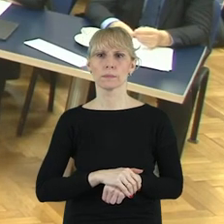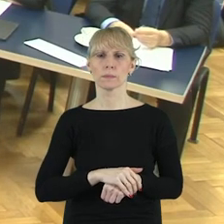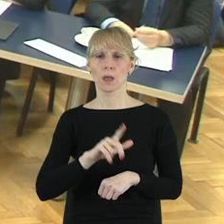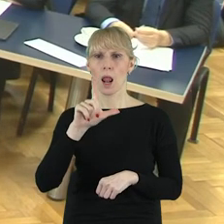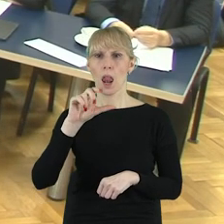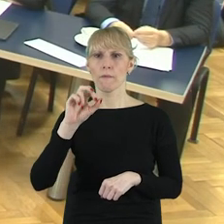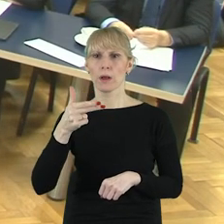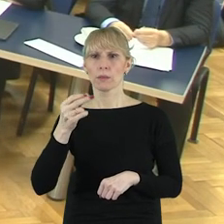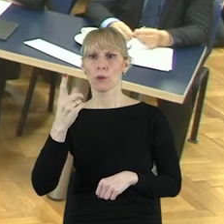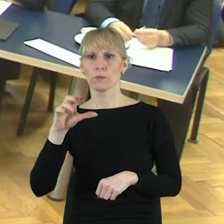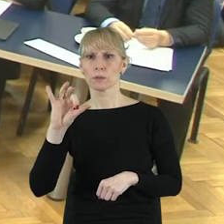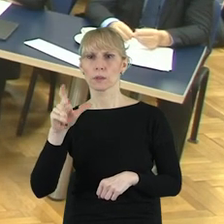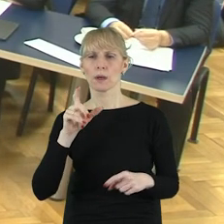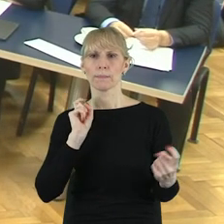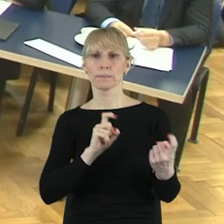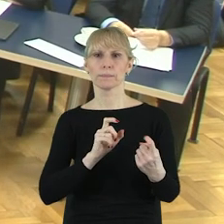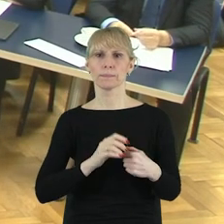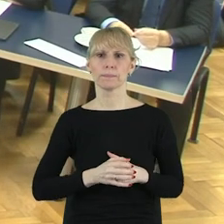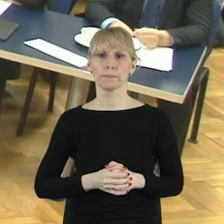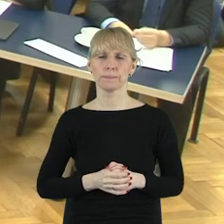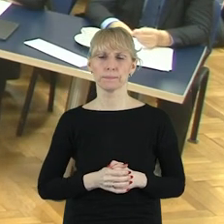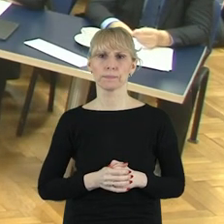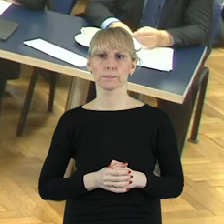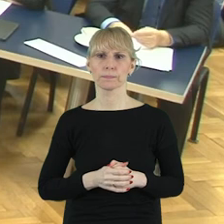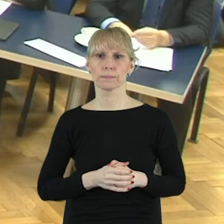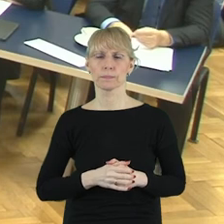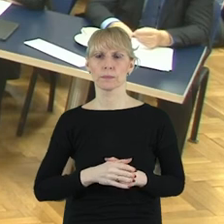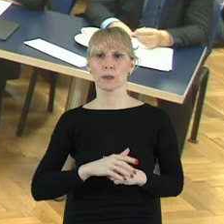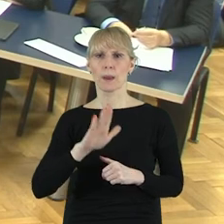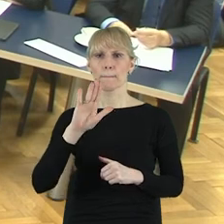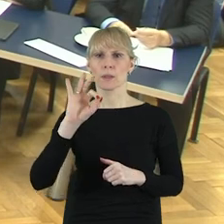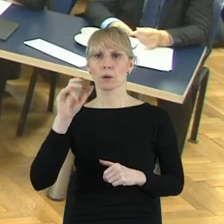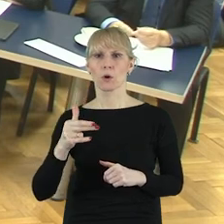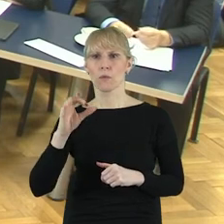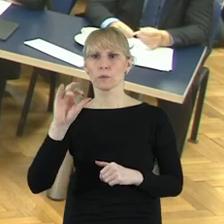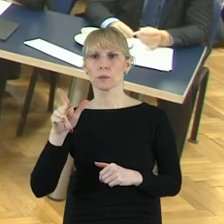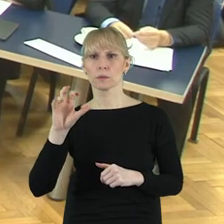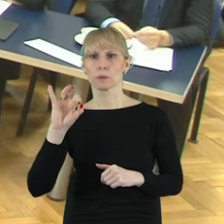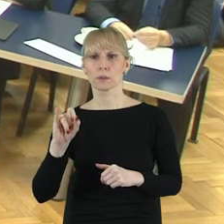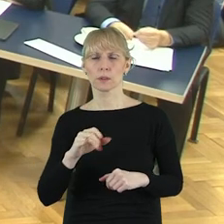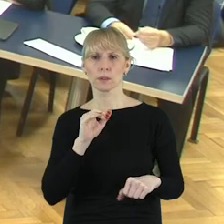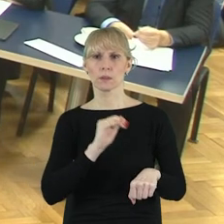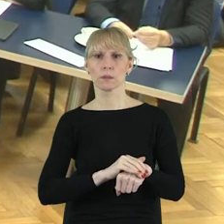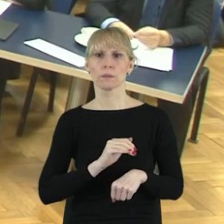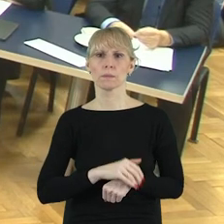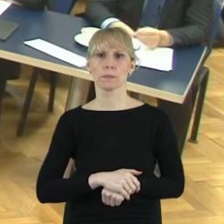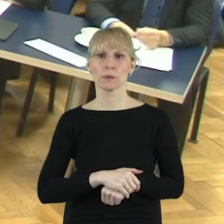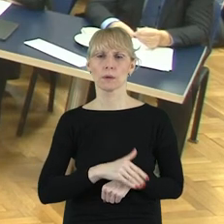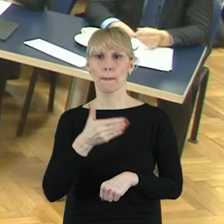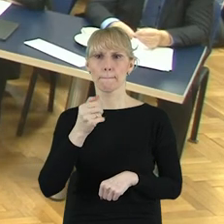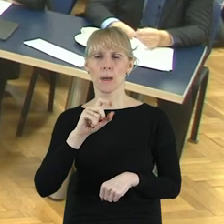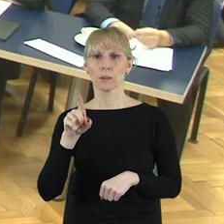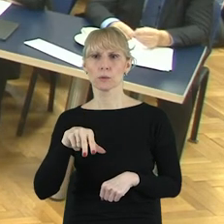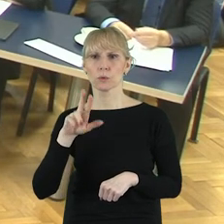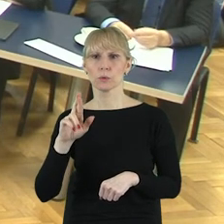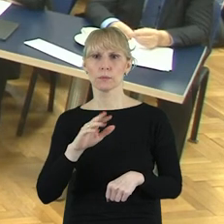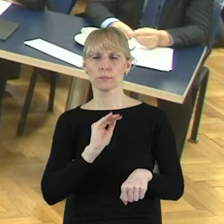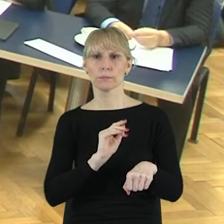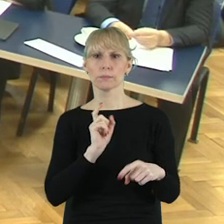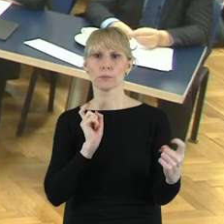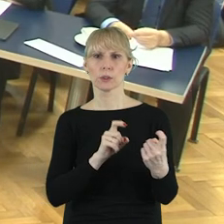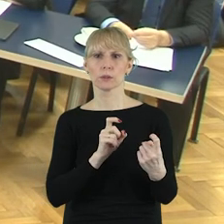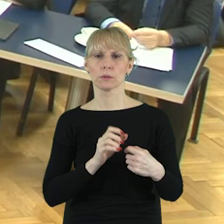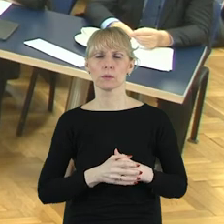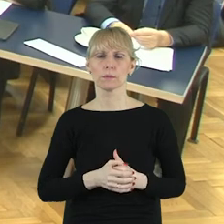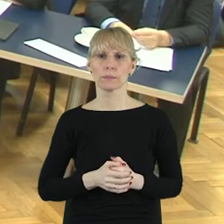Zbigniew Linkowski. Za. Pan radny Marek Mazur. Przeciw. Pani radna Aneta Niedźwiecka. Za.